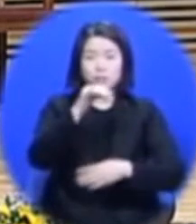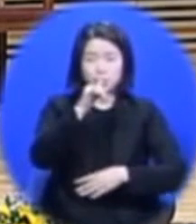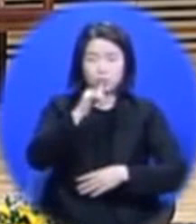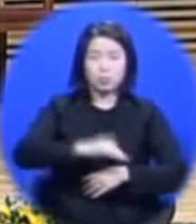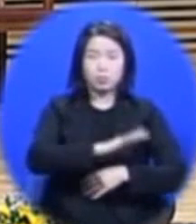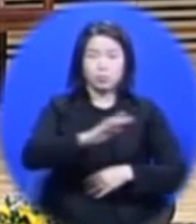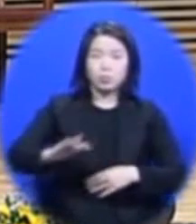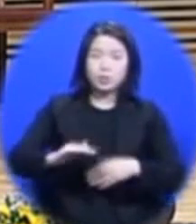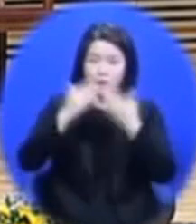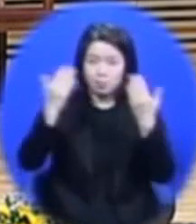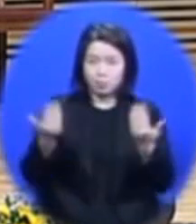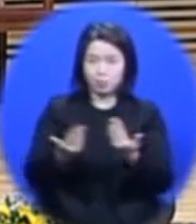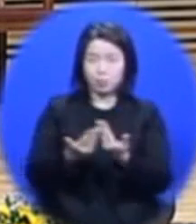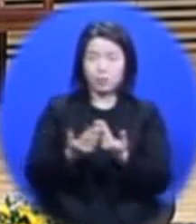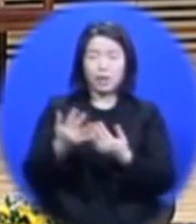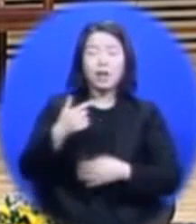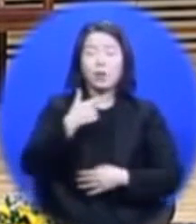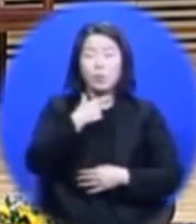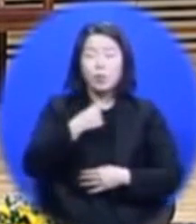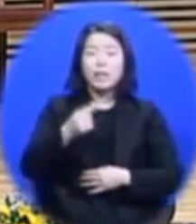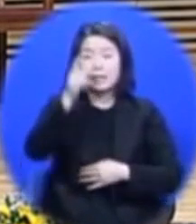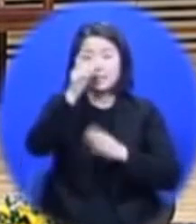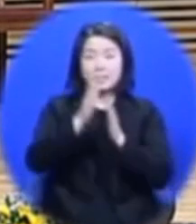다 원하는 기도이죠.